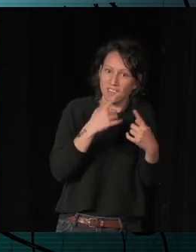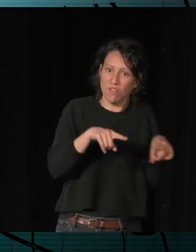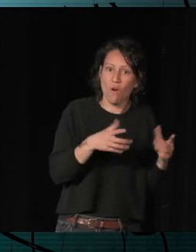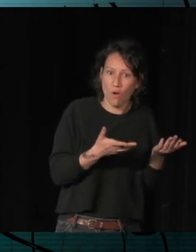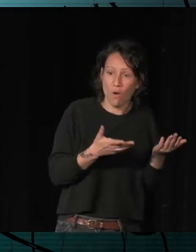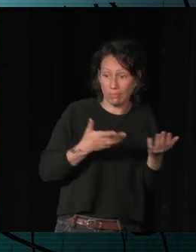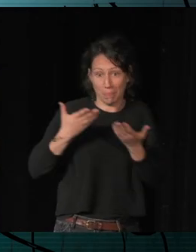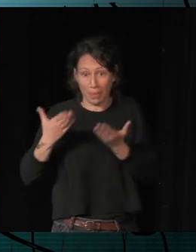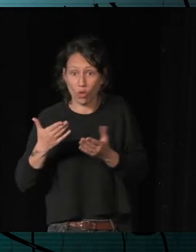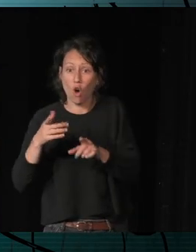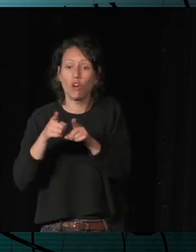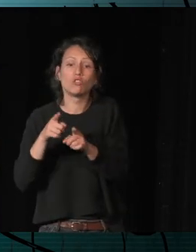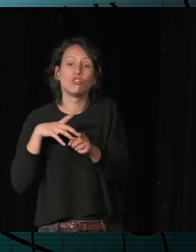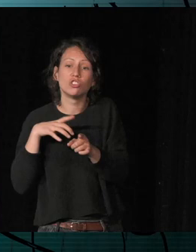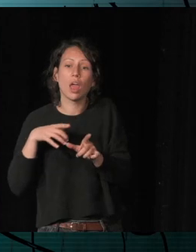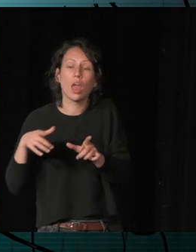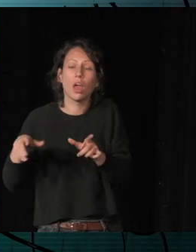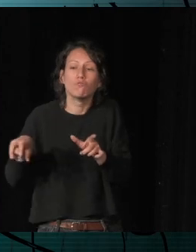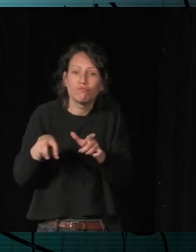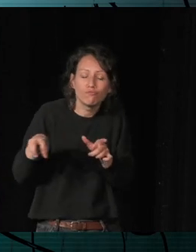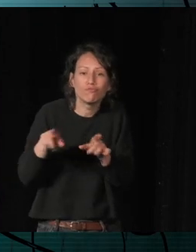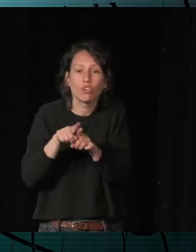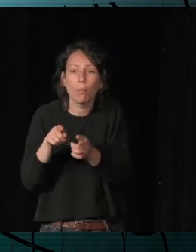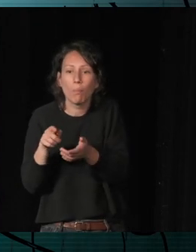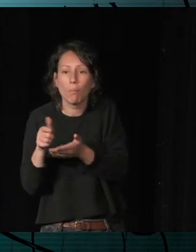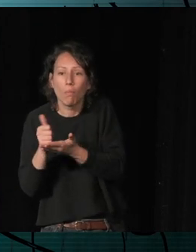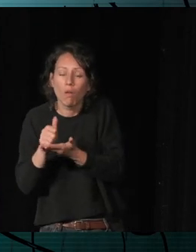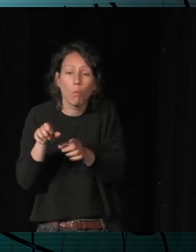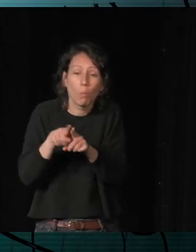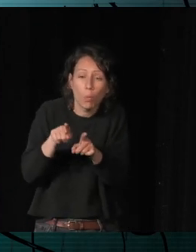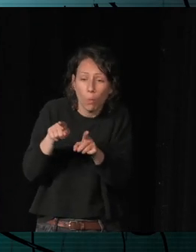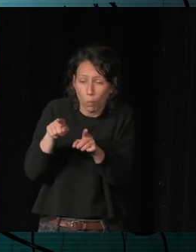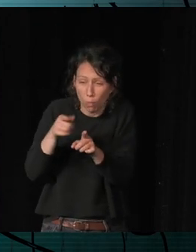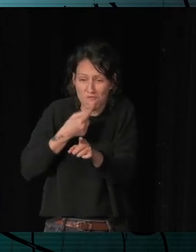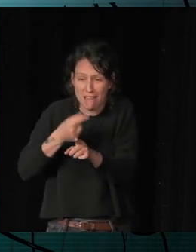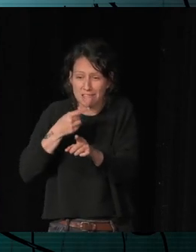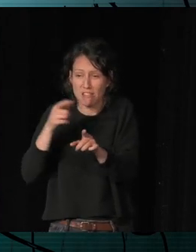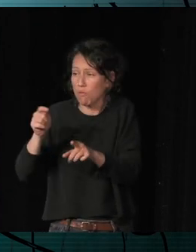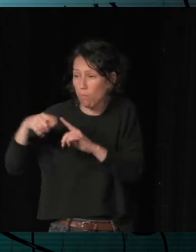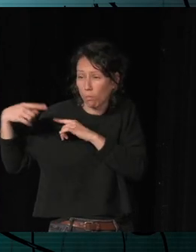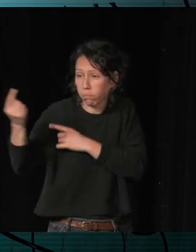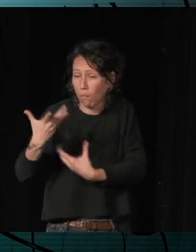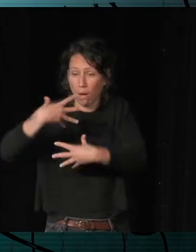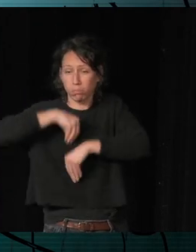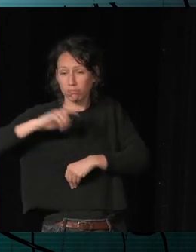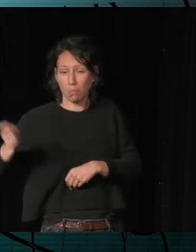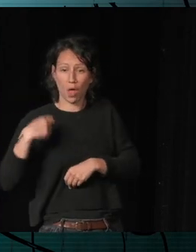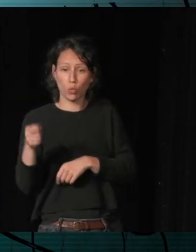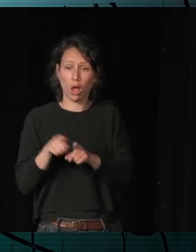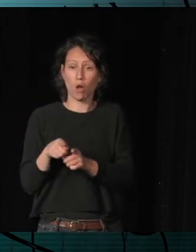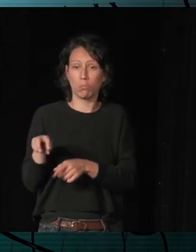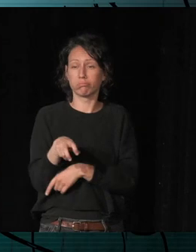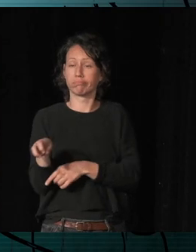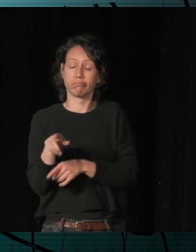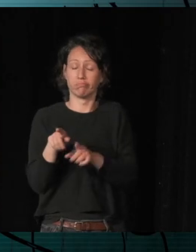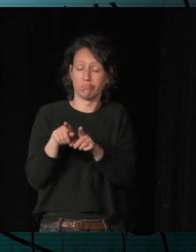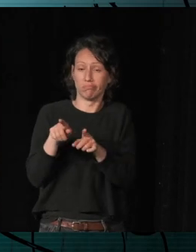manière il y a le joystick analogique qui permet de se déplacer dans toutes les directions c'est devenu complètement naturel pour tout le monde on prend un jeu on se déplace mais voilà on y